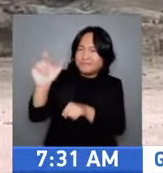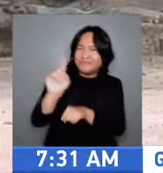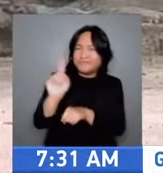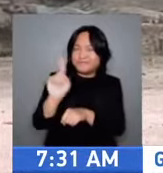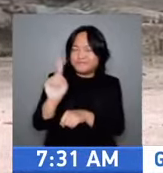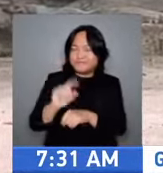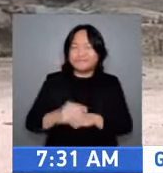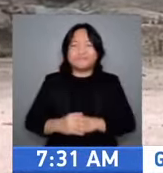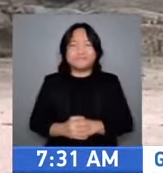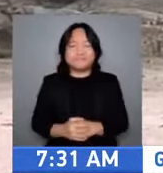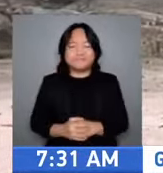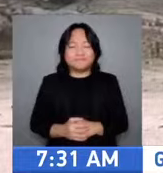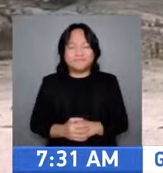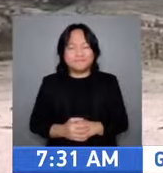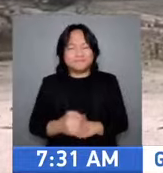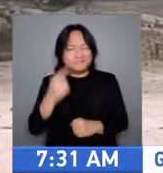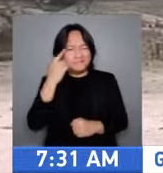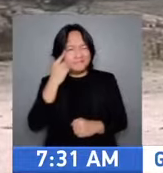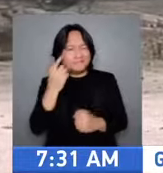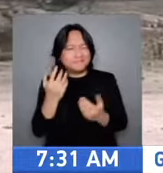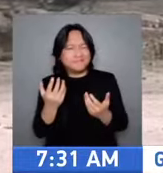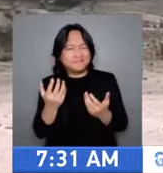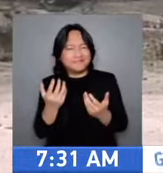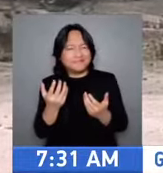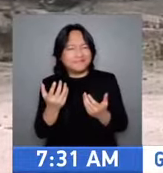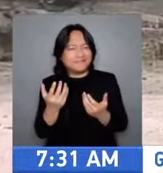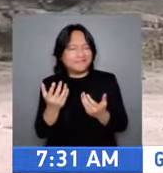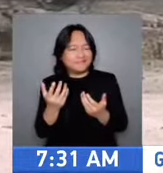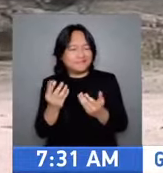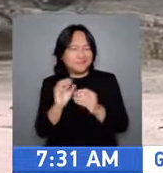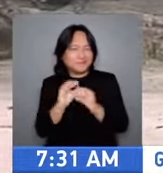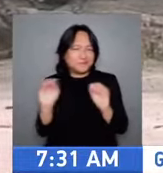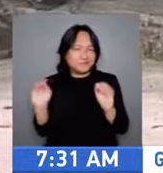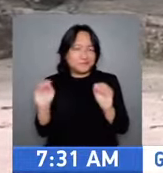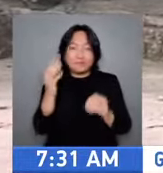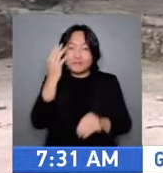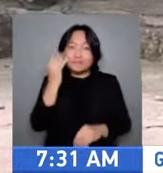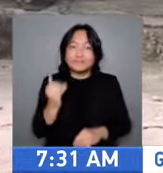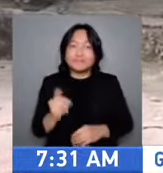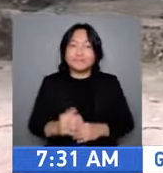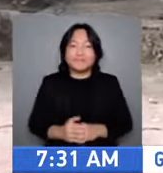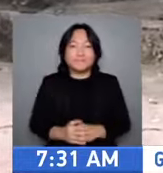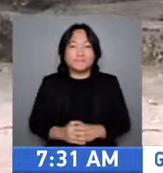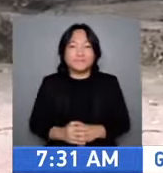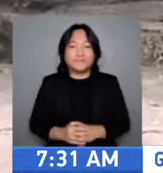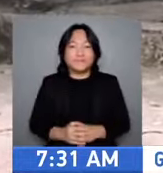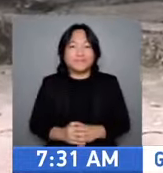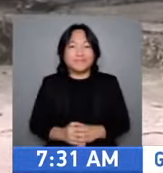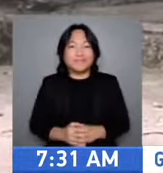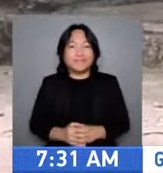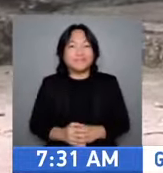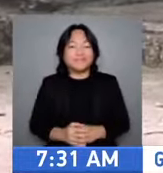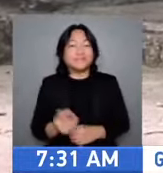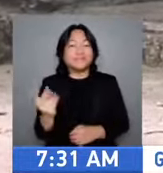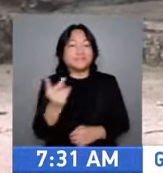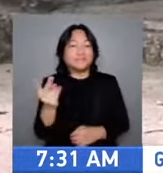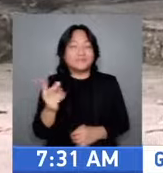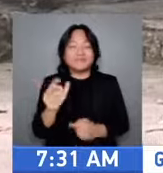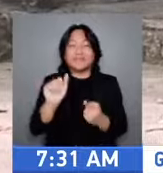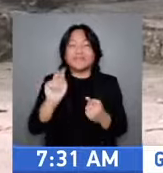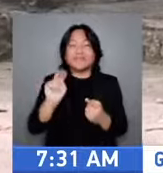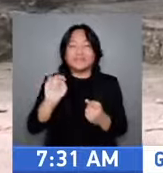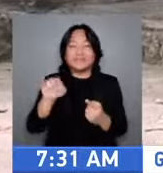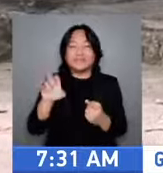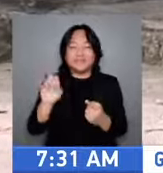I think none of the above, oh. Miss Susie, dahil it's Adjo and Jinzel. Oh, silang dalawa yun. Oh my gosh, magami